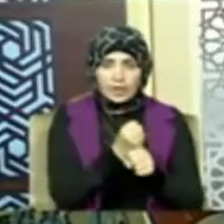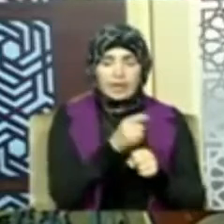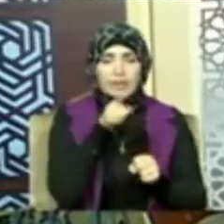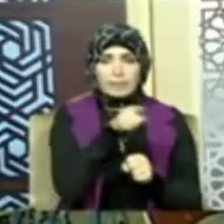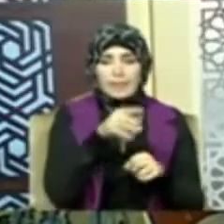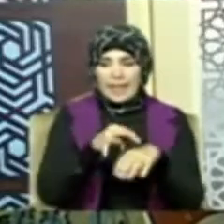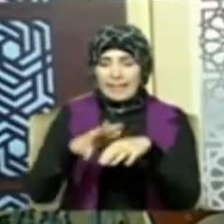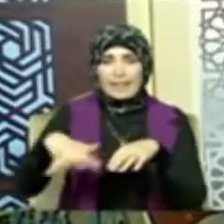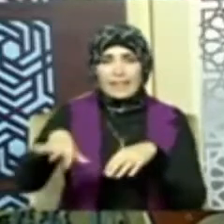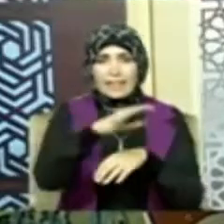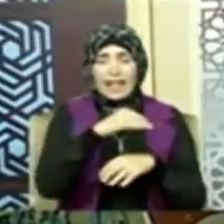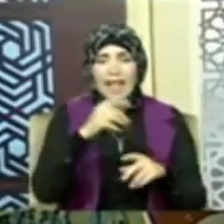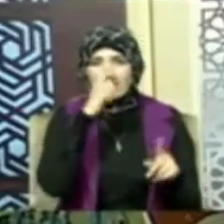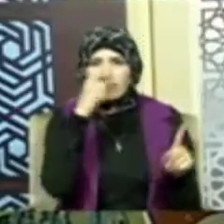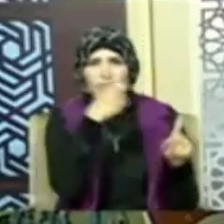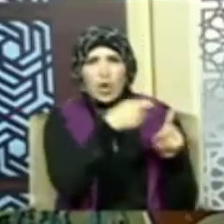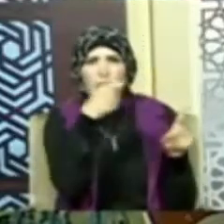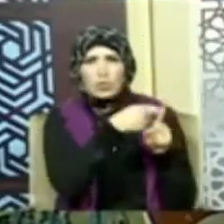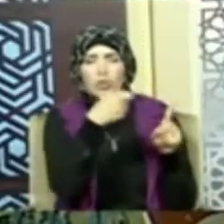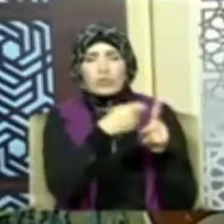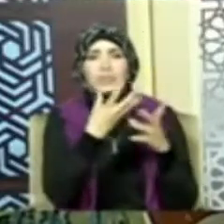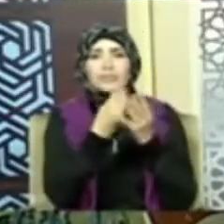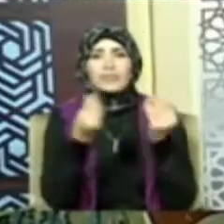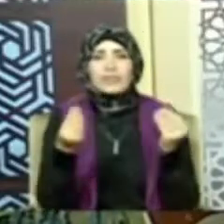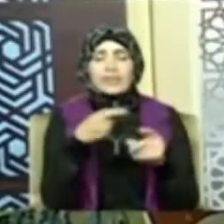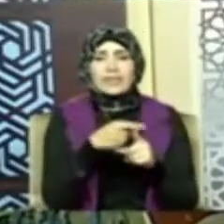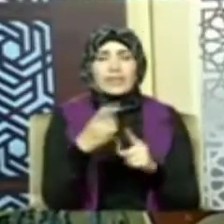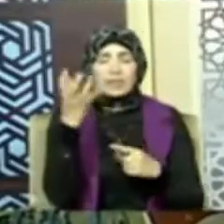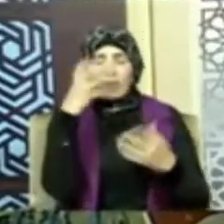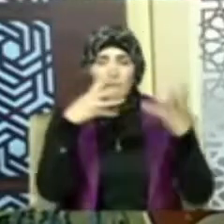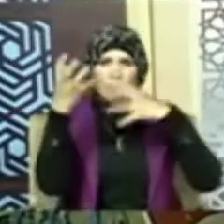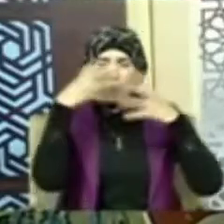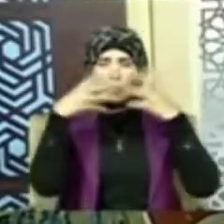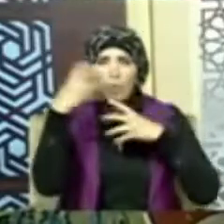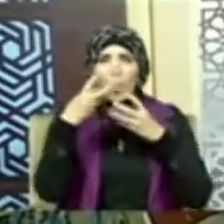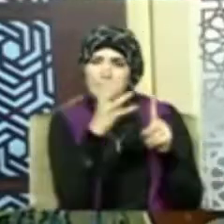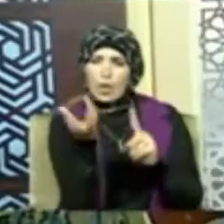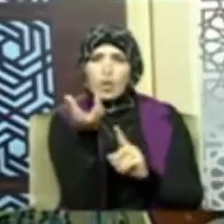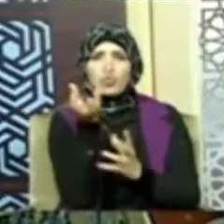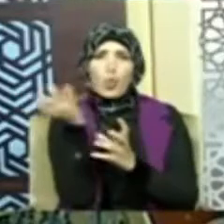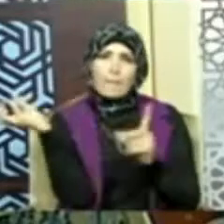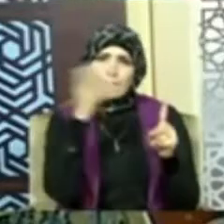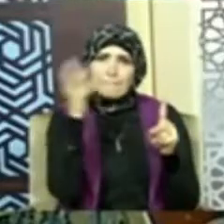القوم منه حتى عفر وجهه الشريف بالتراب،